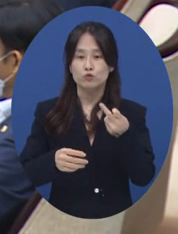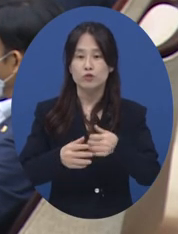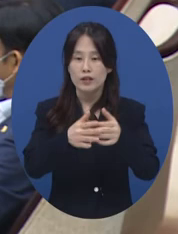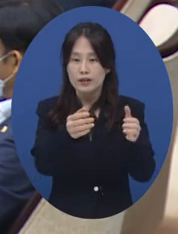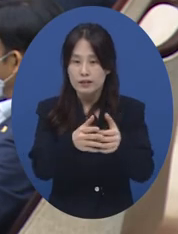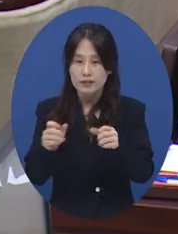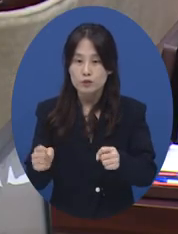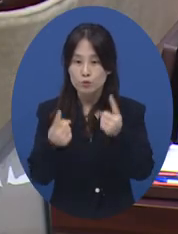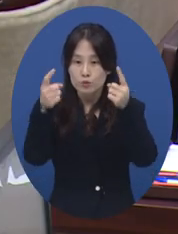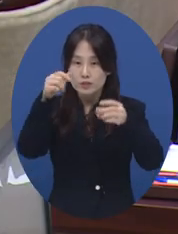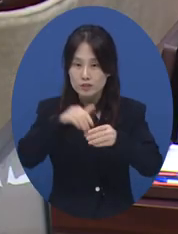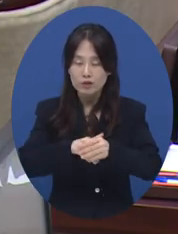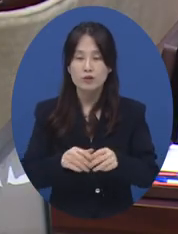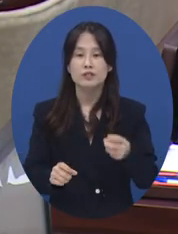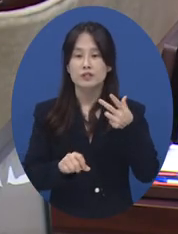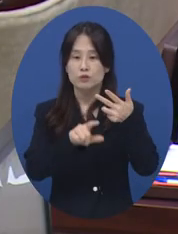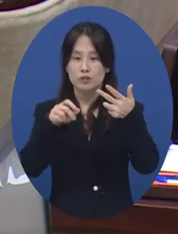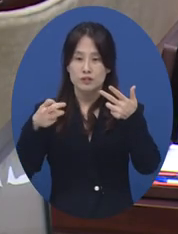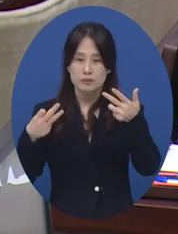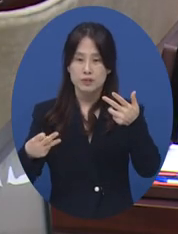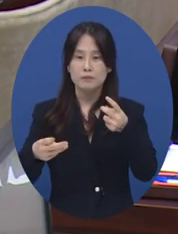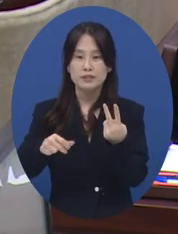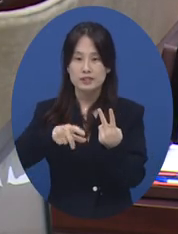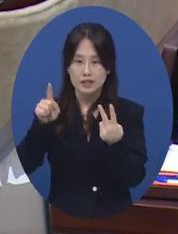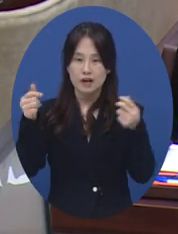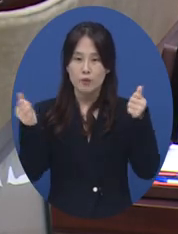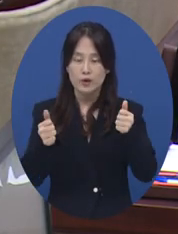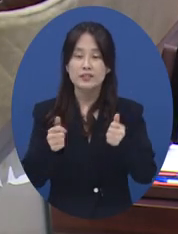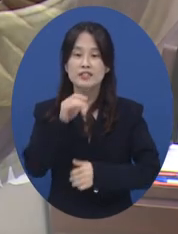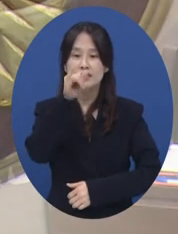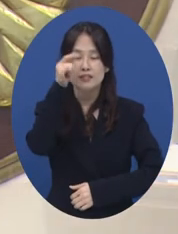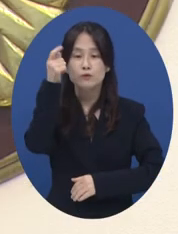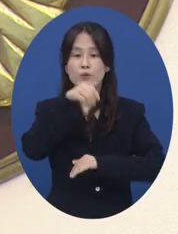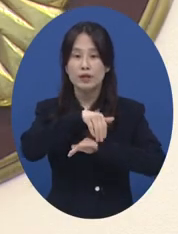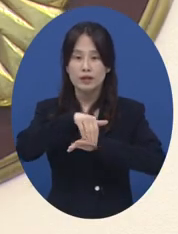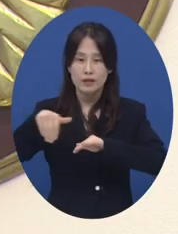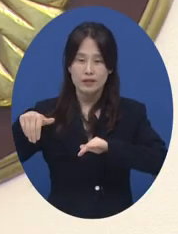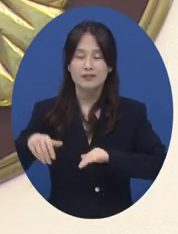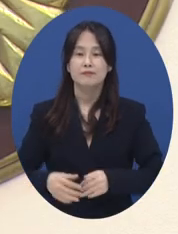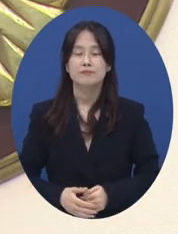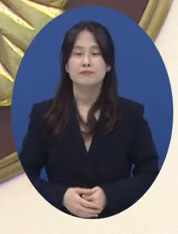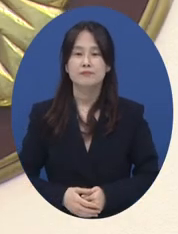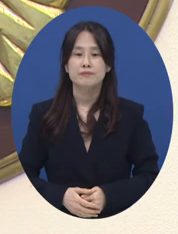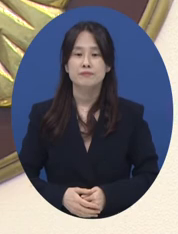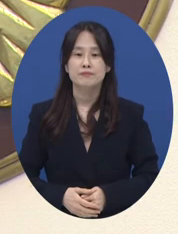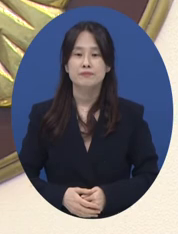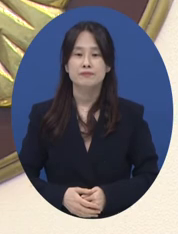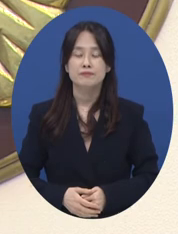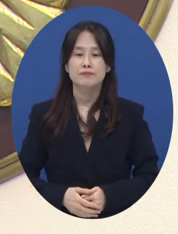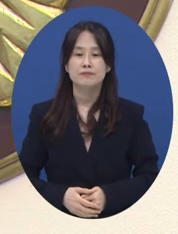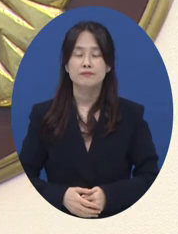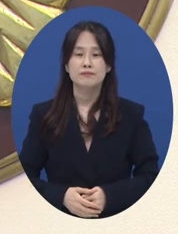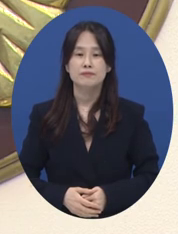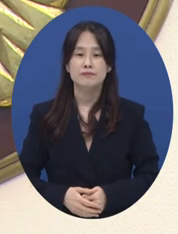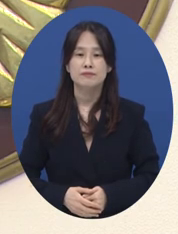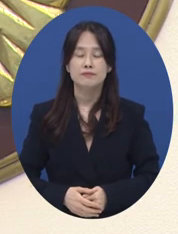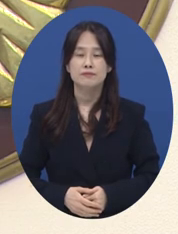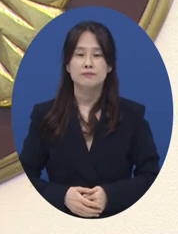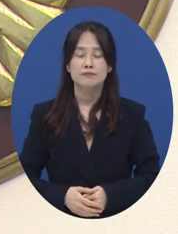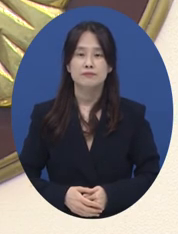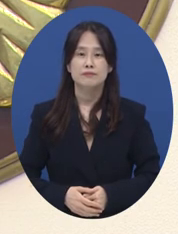시성 걸은 오리 13일 2차 포드의 의해서 열릴 예정입니다 경주시 u-tv 최창수 닙니다